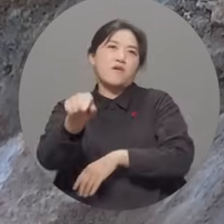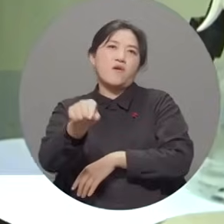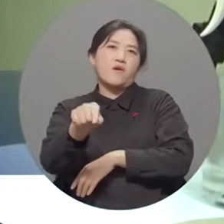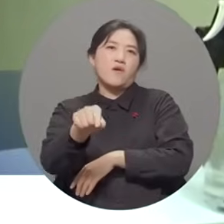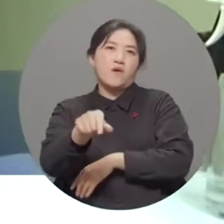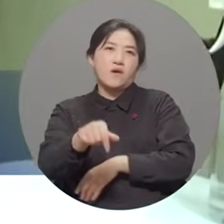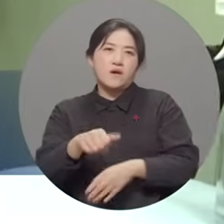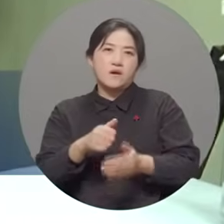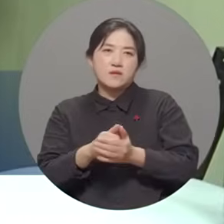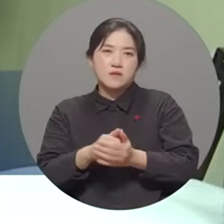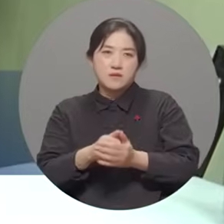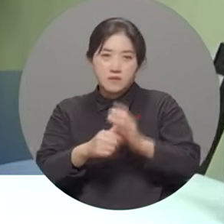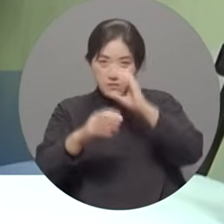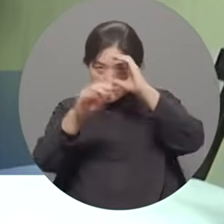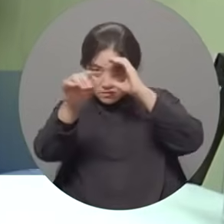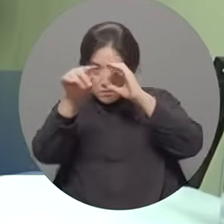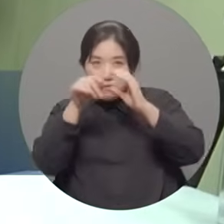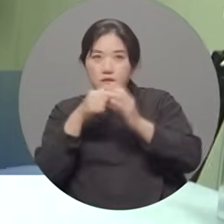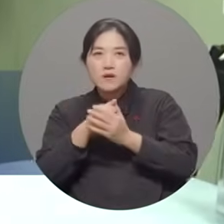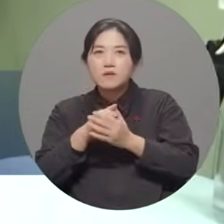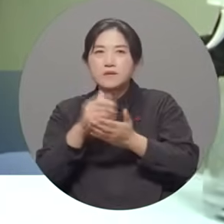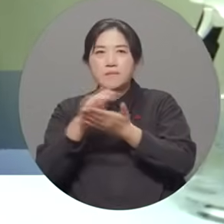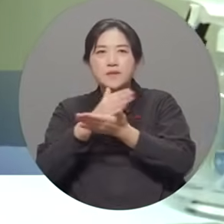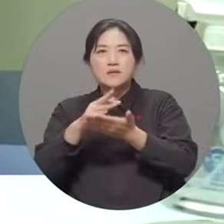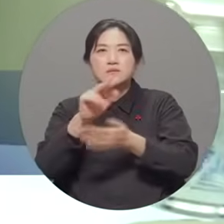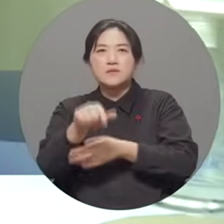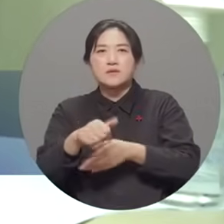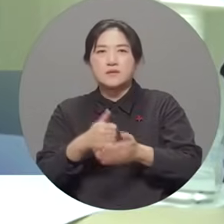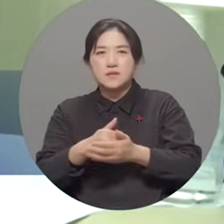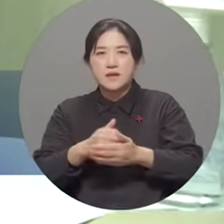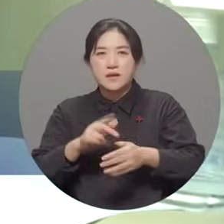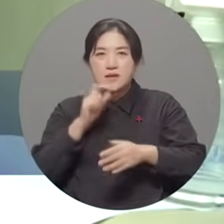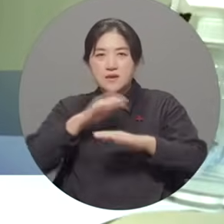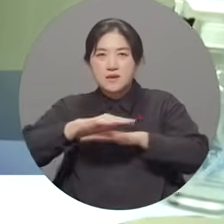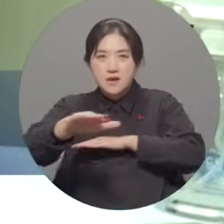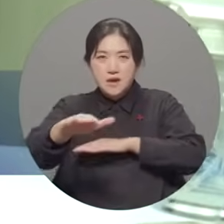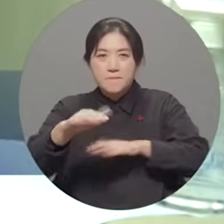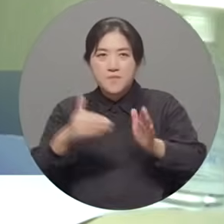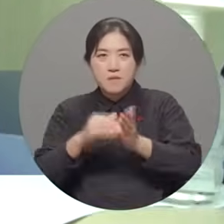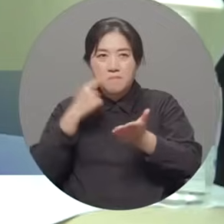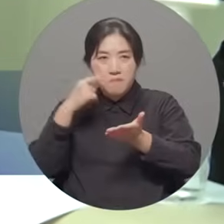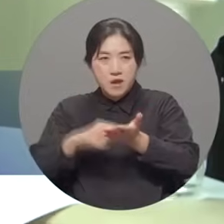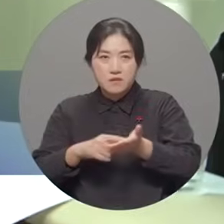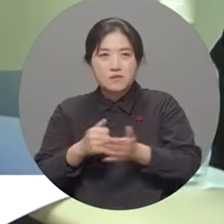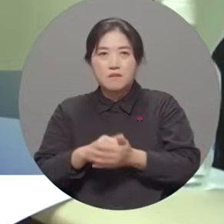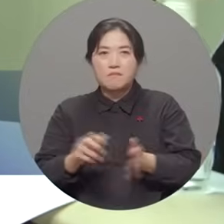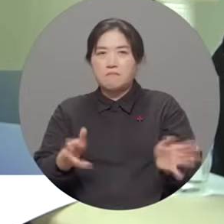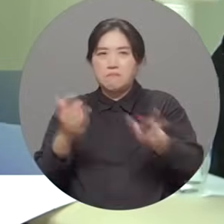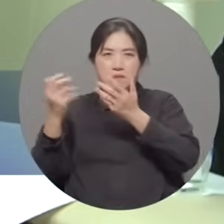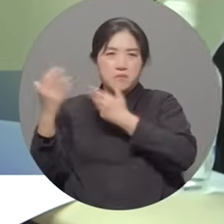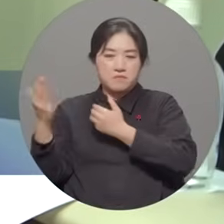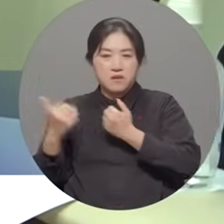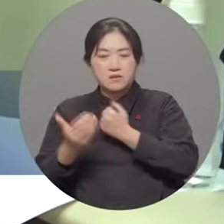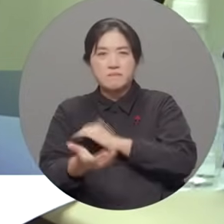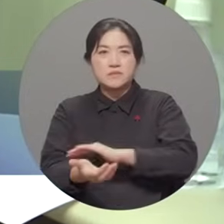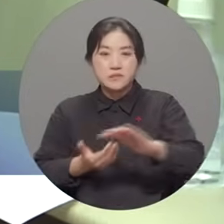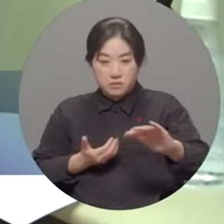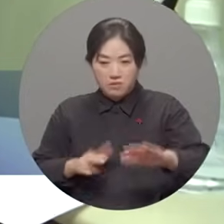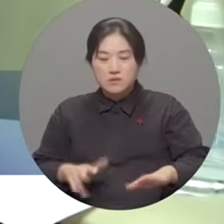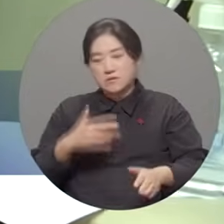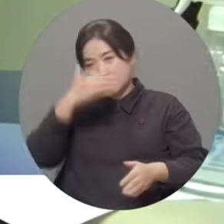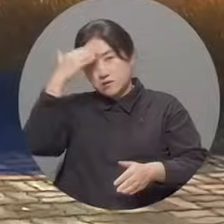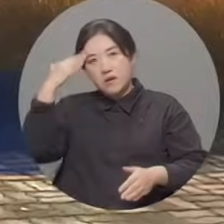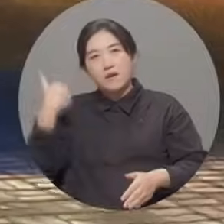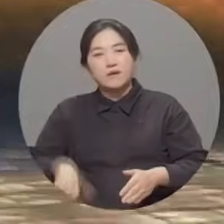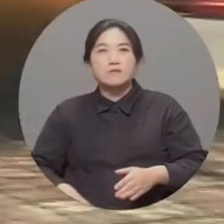측량 기사가 좀 판단을 잘못했죠. 그러니까 아스팔트 깔고 발견되면 그게 더 가투절이야. 네, 당연하고